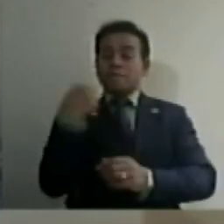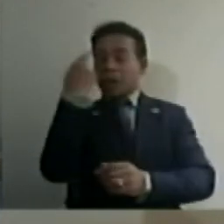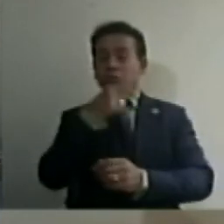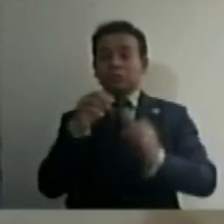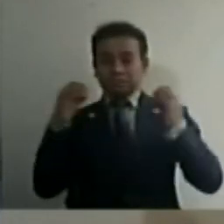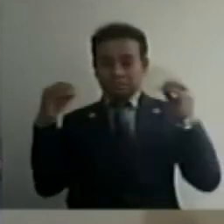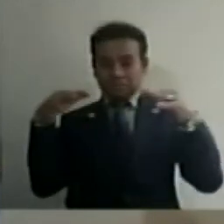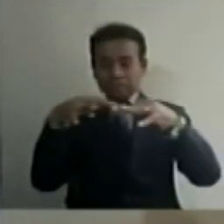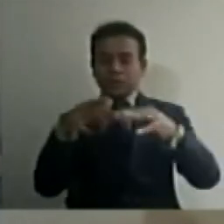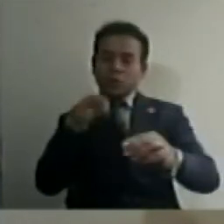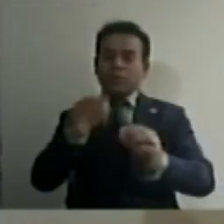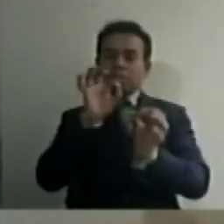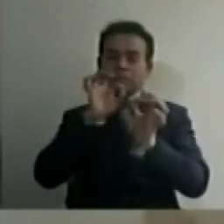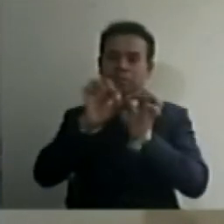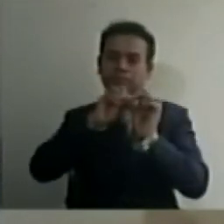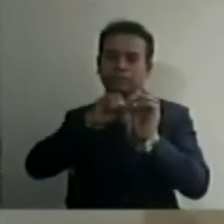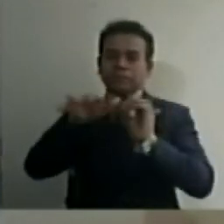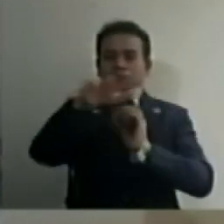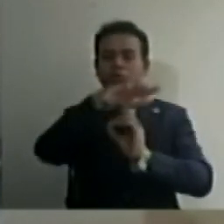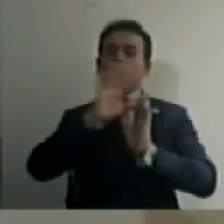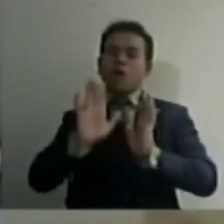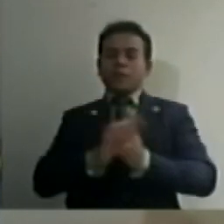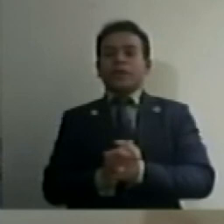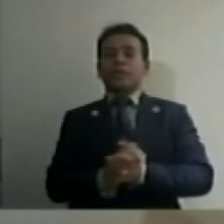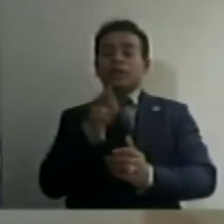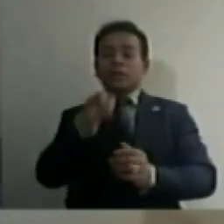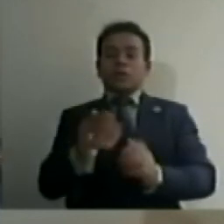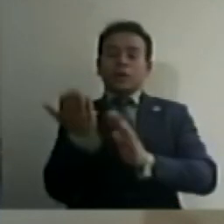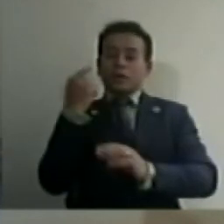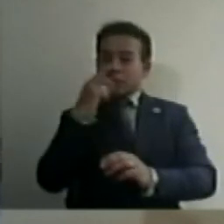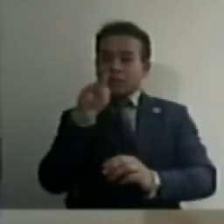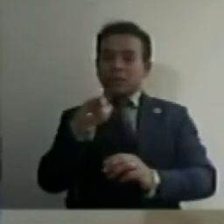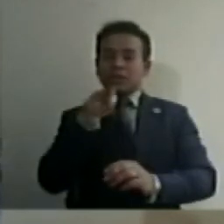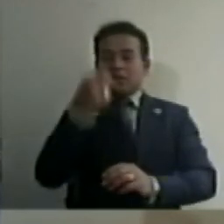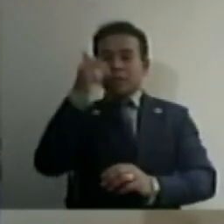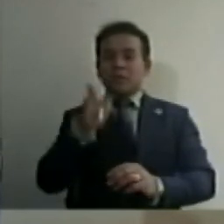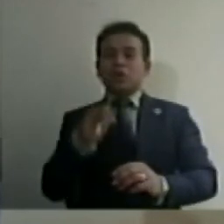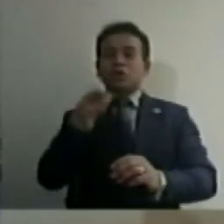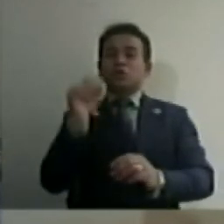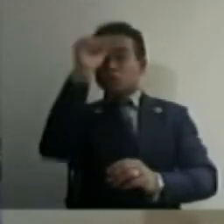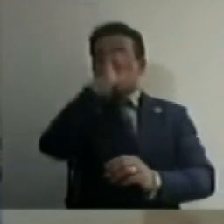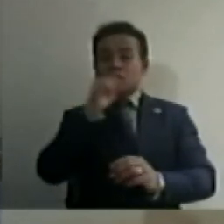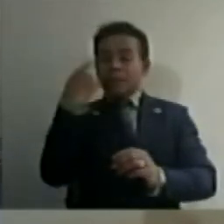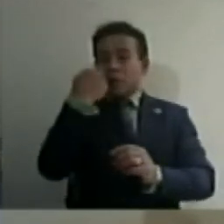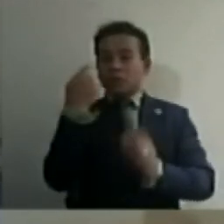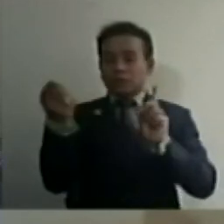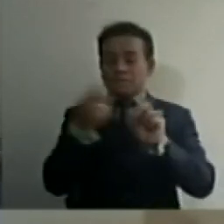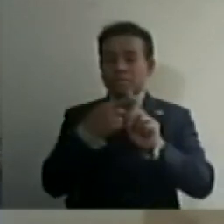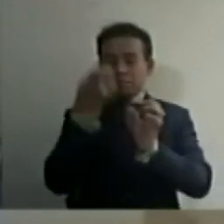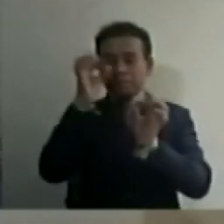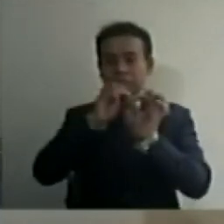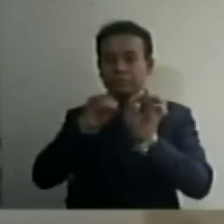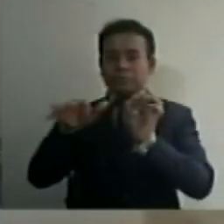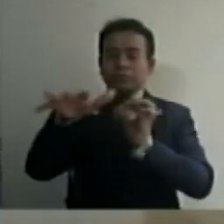কমিউনিটি ট্রান্সমিশন হয়ে গেছে, সেটা যদি না বাড়ে সেই দিকে আমাদেরকে খেয়াল করতে হবে। আমরা তো